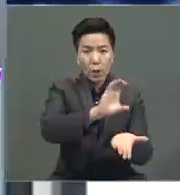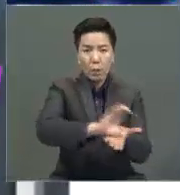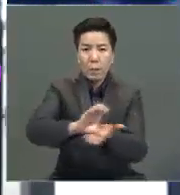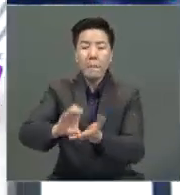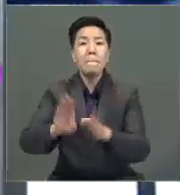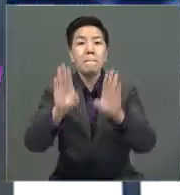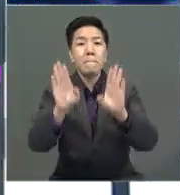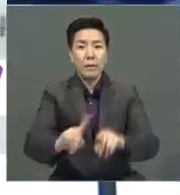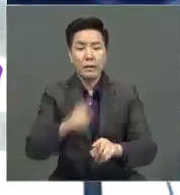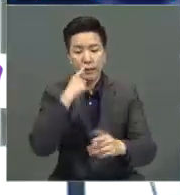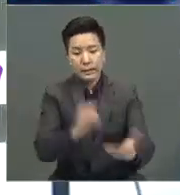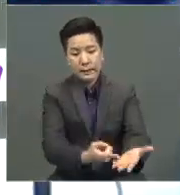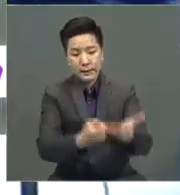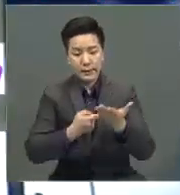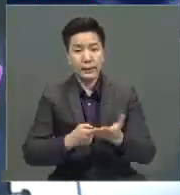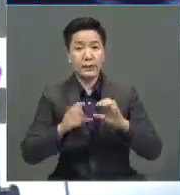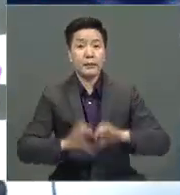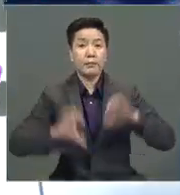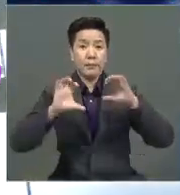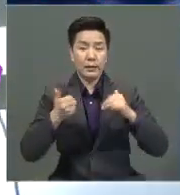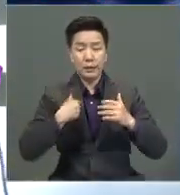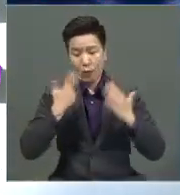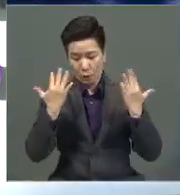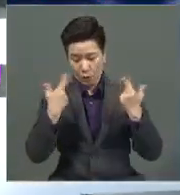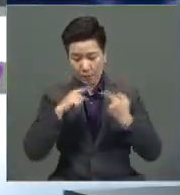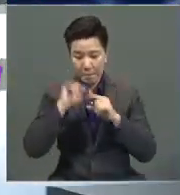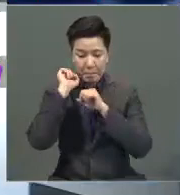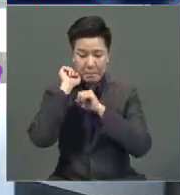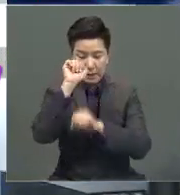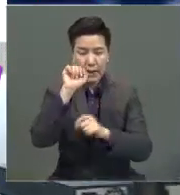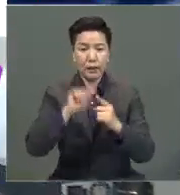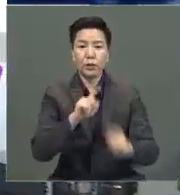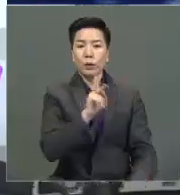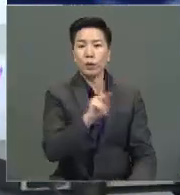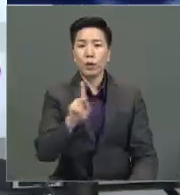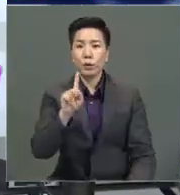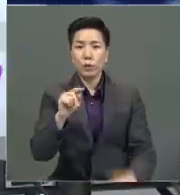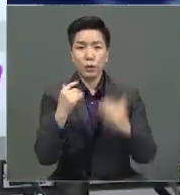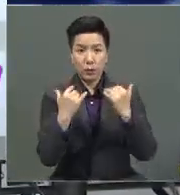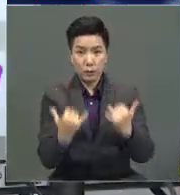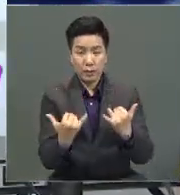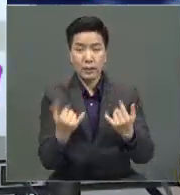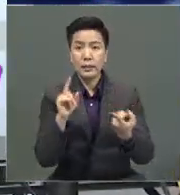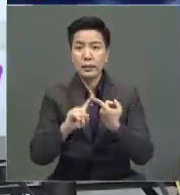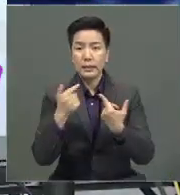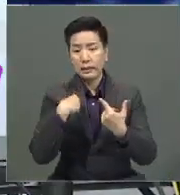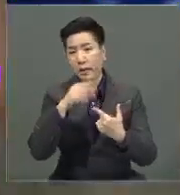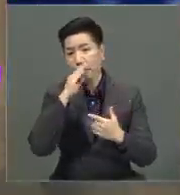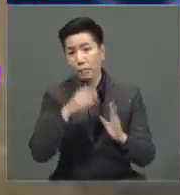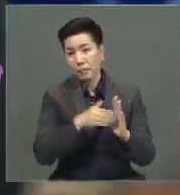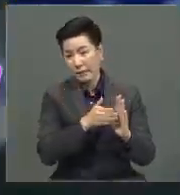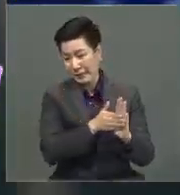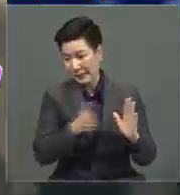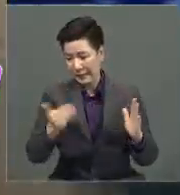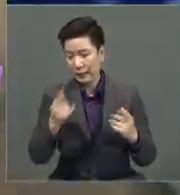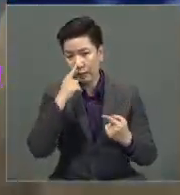อย่างไรก่อนจะเสนอมาให้รัฐบาลพิจารณารวมถึงรอการประกาศเขตเลือกตั้งจากกกต.ขณะเดียวกันนั้นหากในระหว่างนี้มีการ